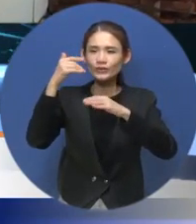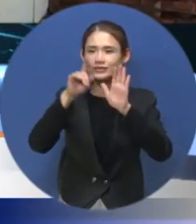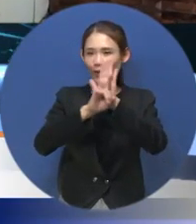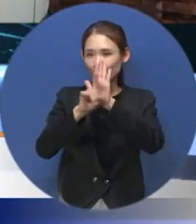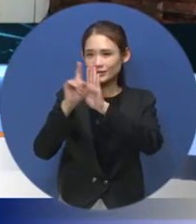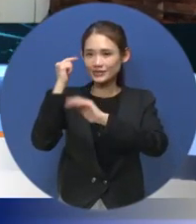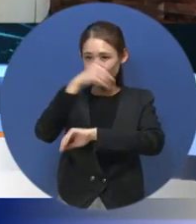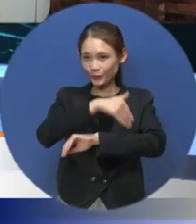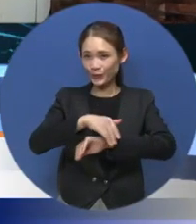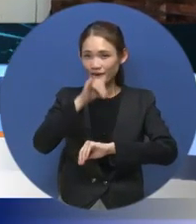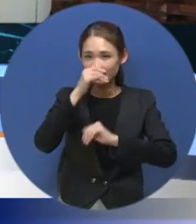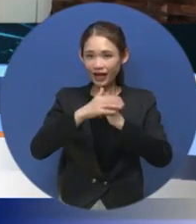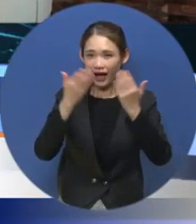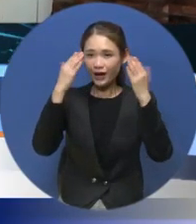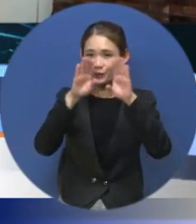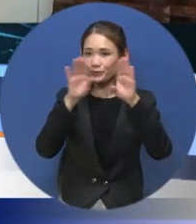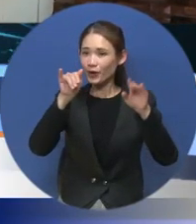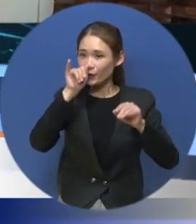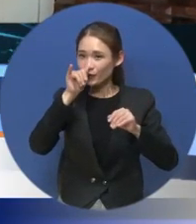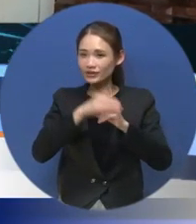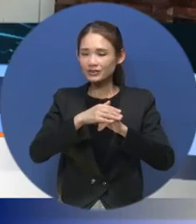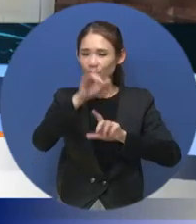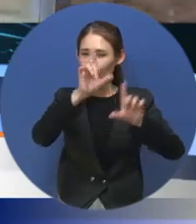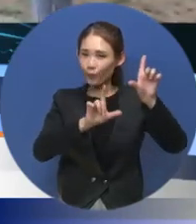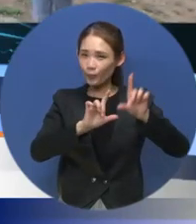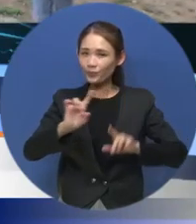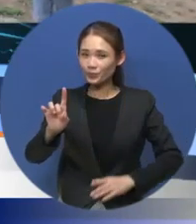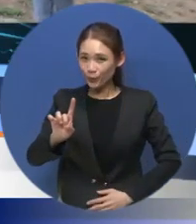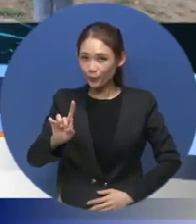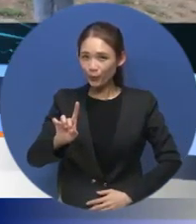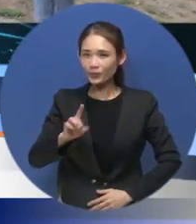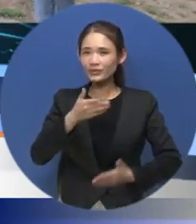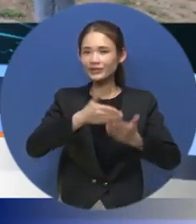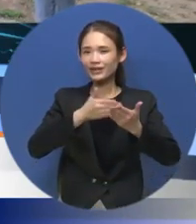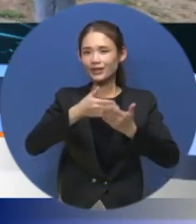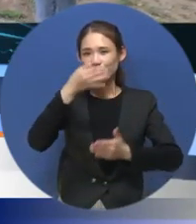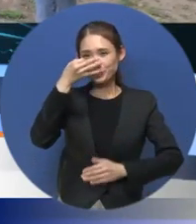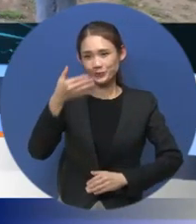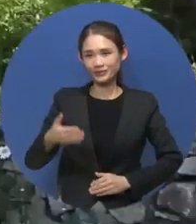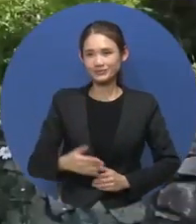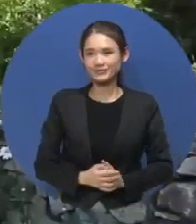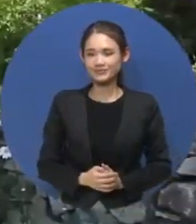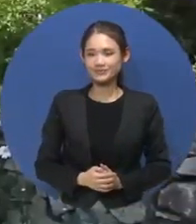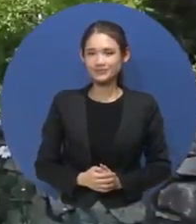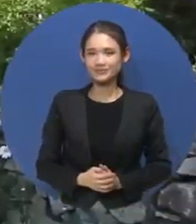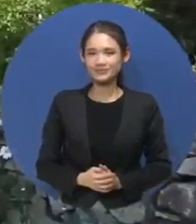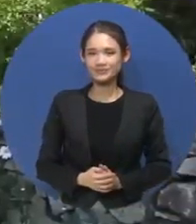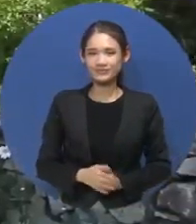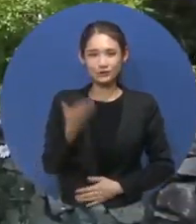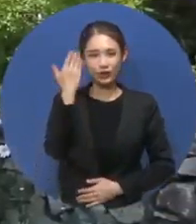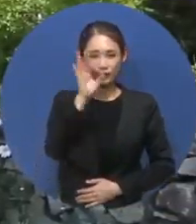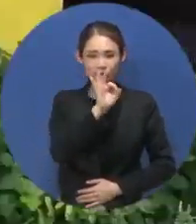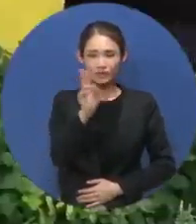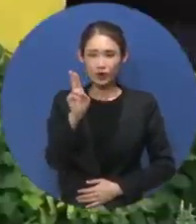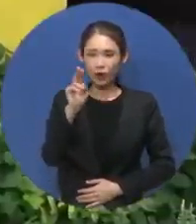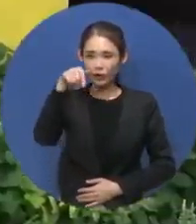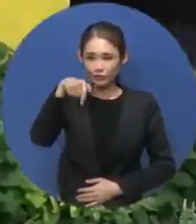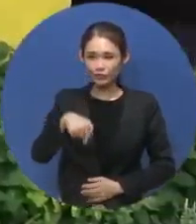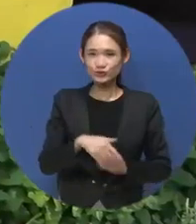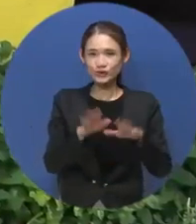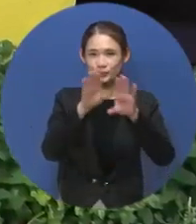피어나고 있습니다. 복지TV 경계방송 정우선입니다. 여수 돌산의 한 예술학교에서